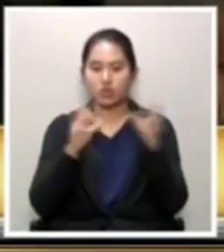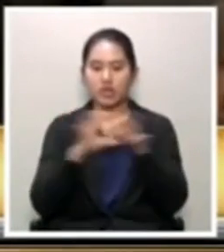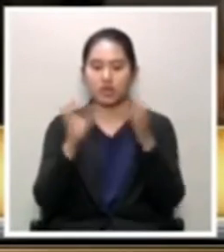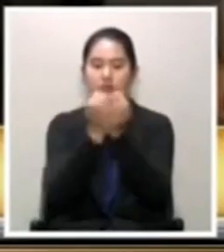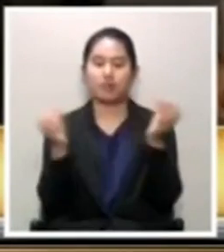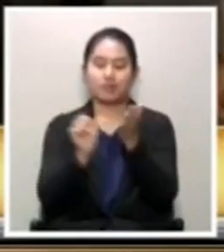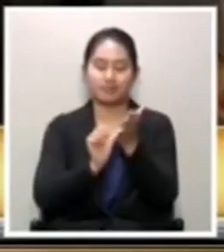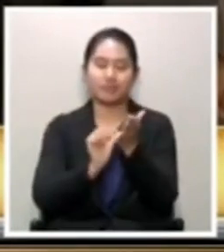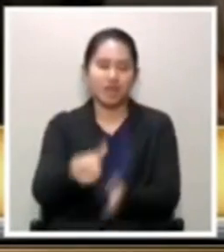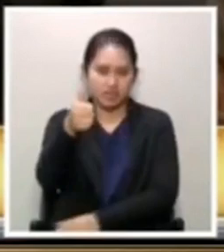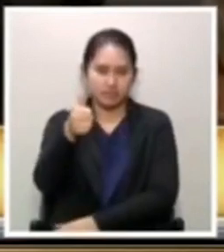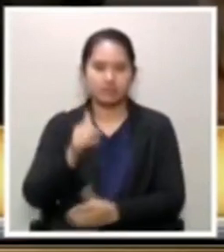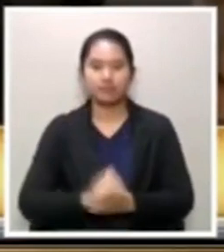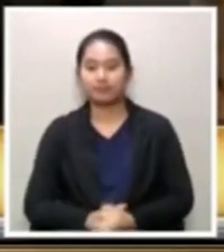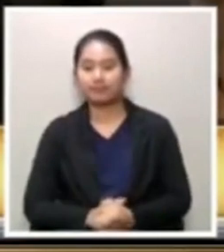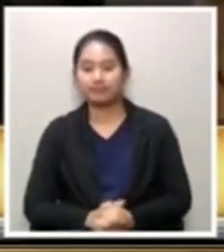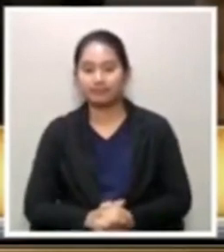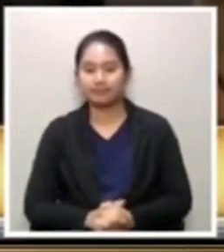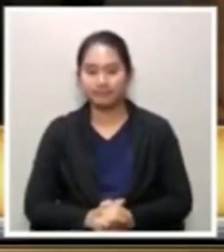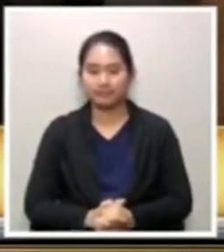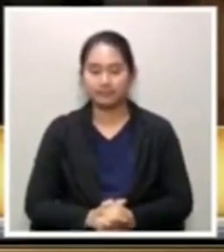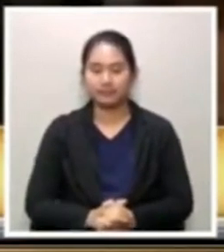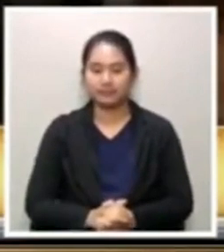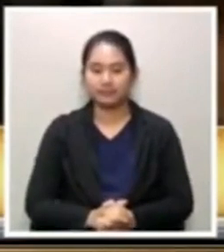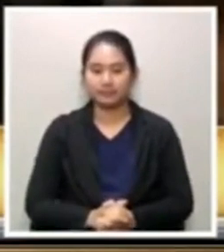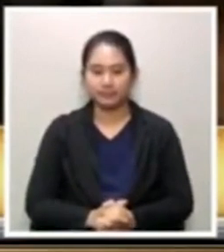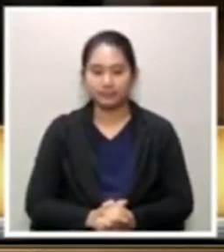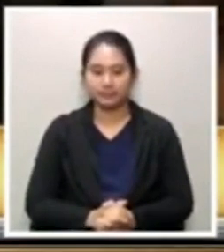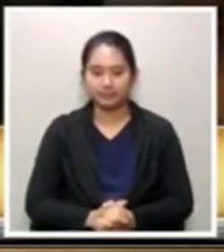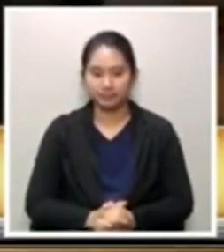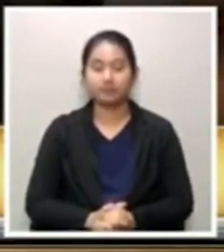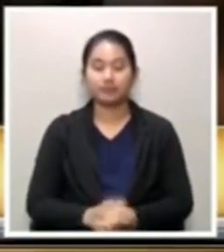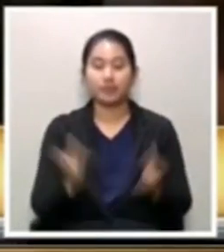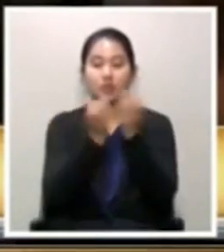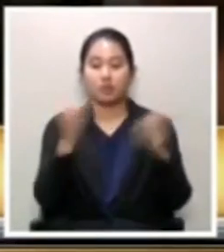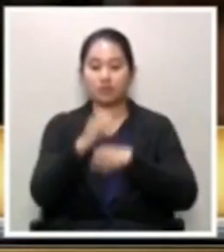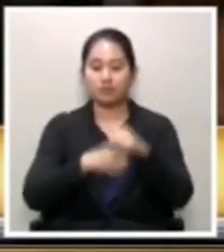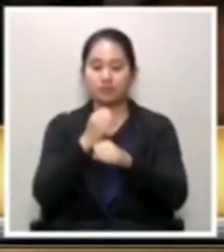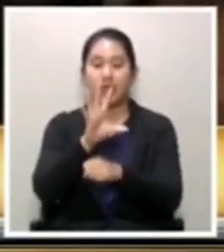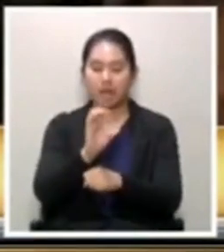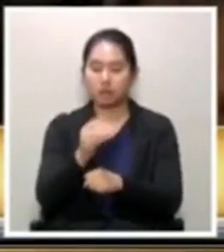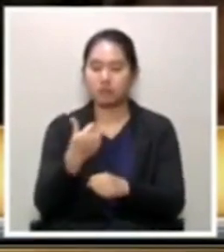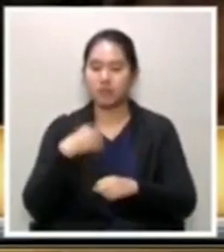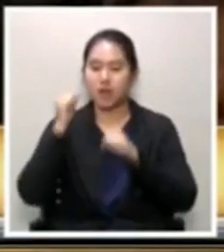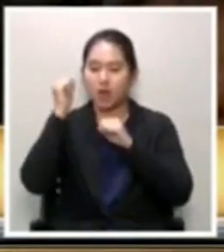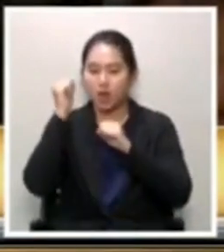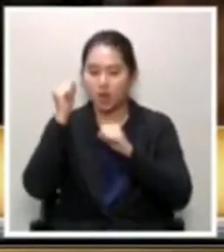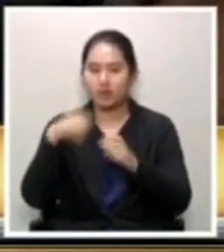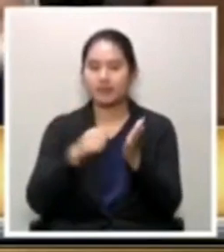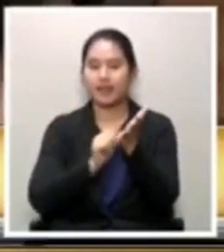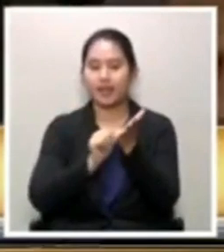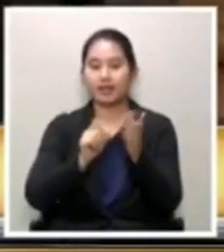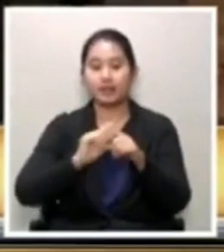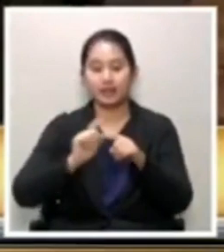ครับอีกเรื่องนึงครับท่านประธานครับตอนที่เราใช้รัฐธรรมนูญ50แล้วมีการรณรงค์จะให้แก้แล้วในท้ายสุดก็เพื่อ